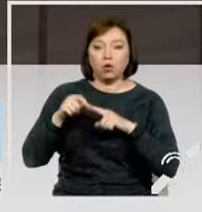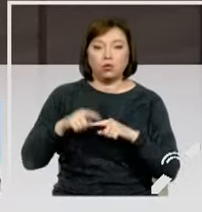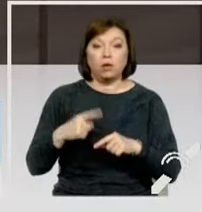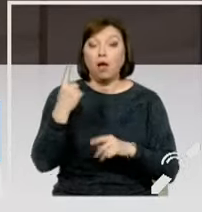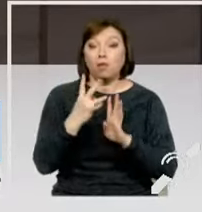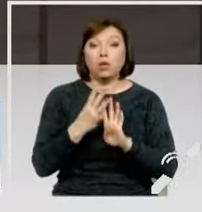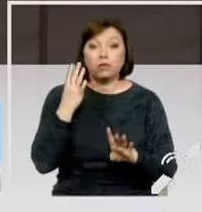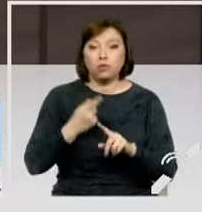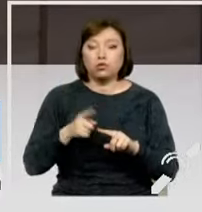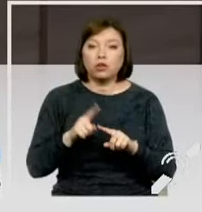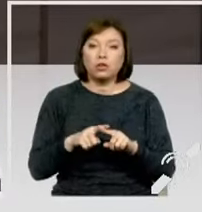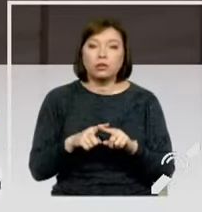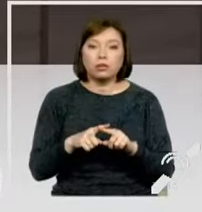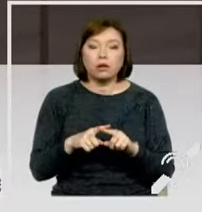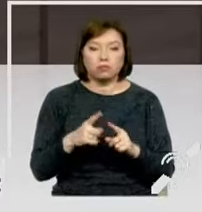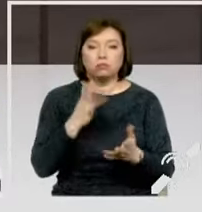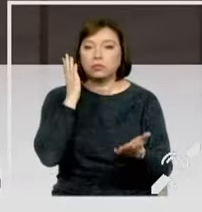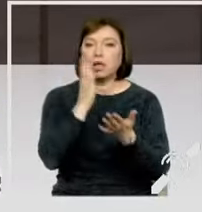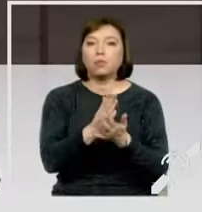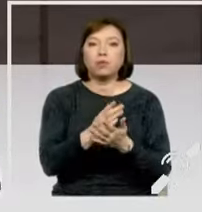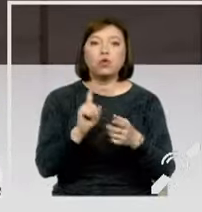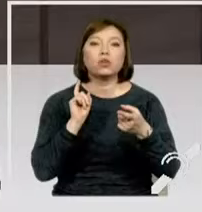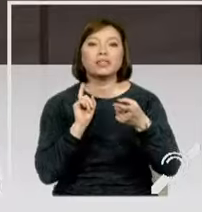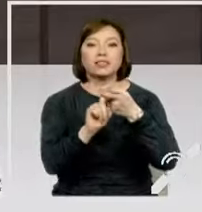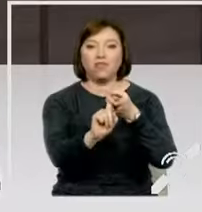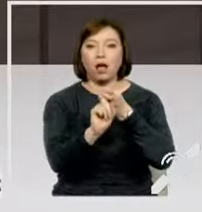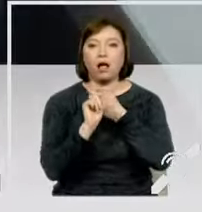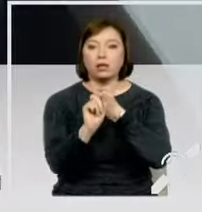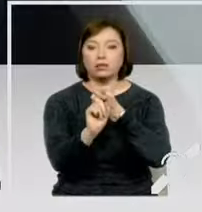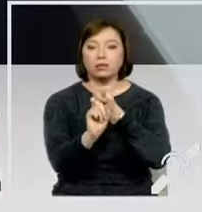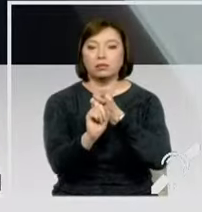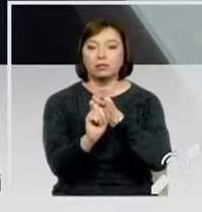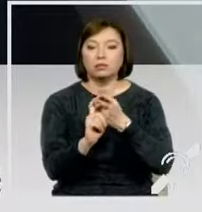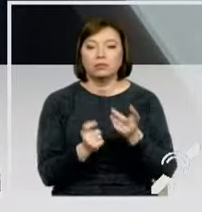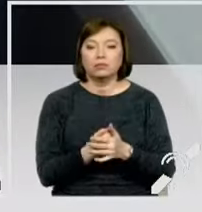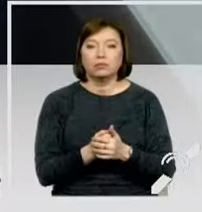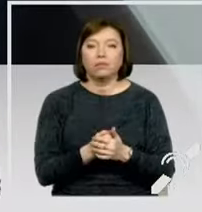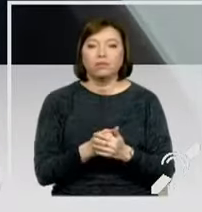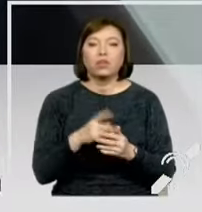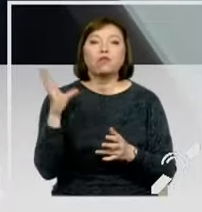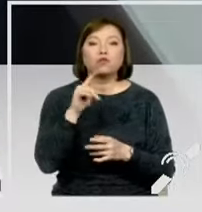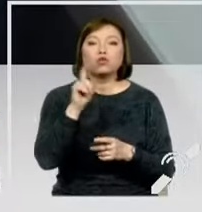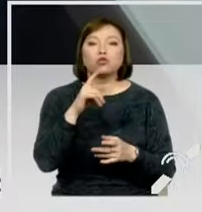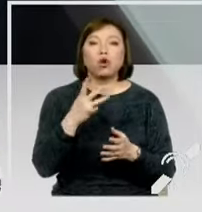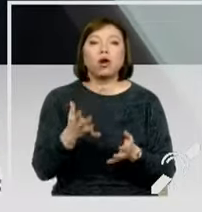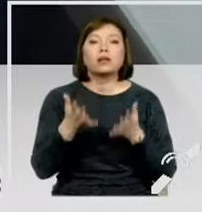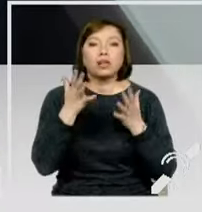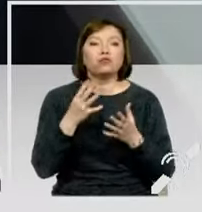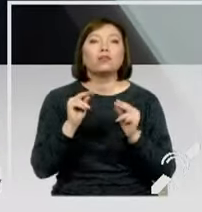toate, este la modul cel mai direct o legătură de verb cu tot ceea ce înseamnă